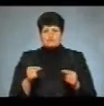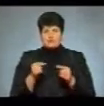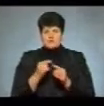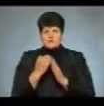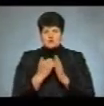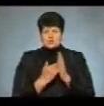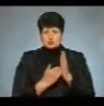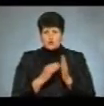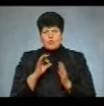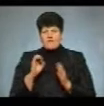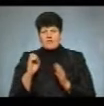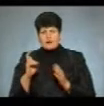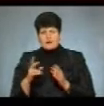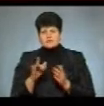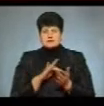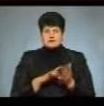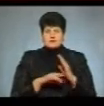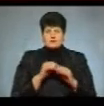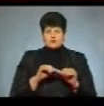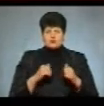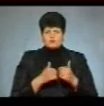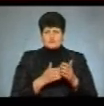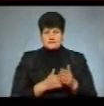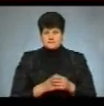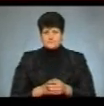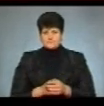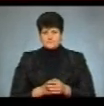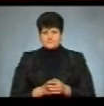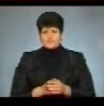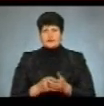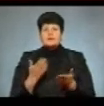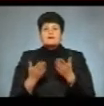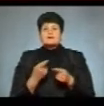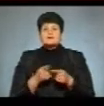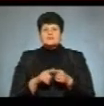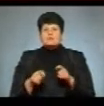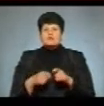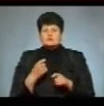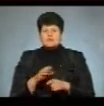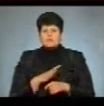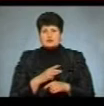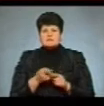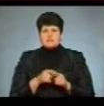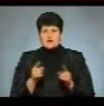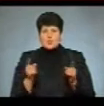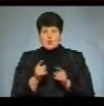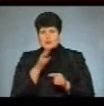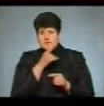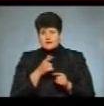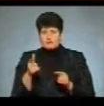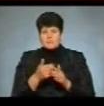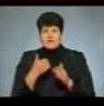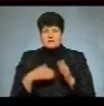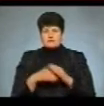структурами чи ОВК, чи Центральної виборчої комісії. А все ж таки, які це порушення були от саме в цей короткий період передвиборної